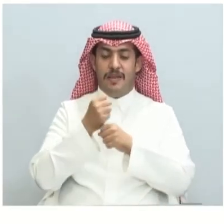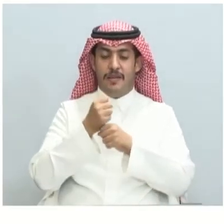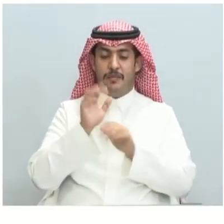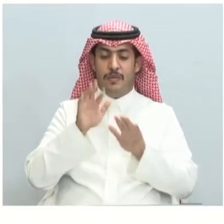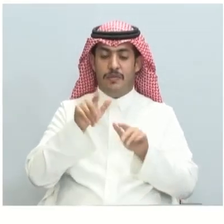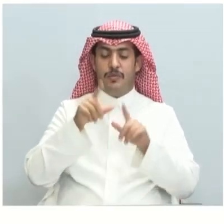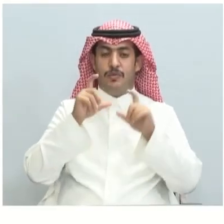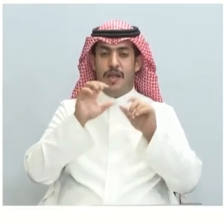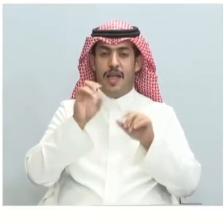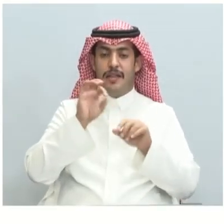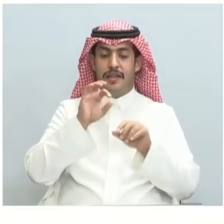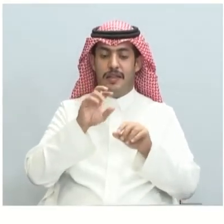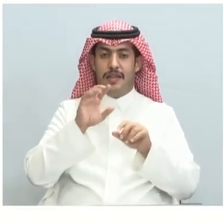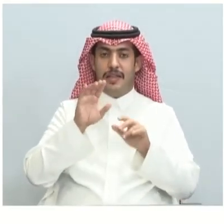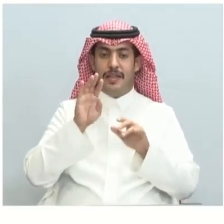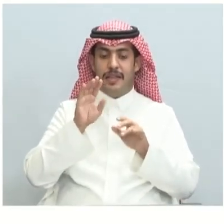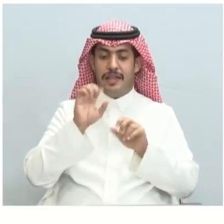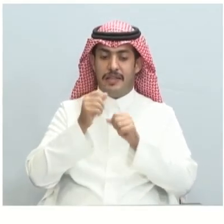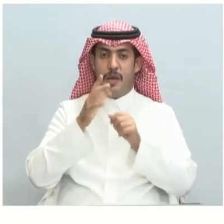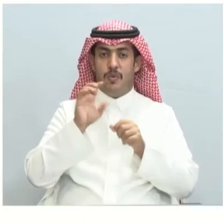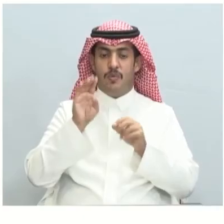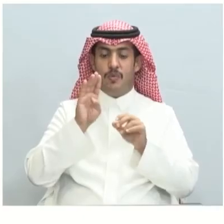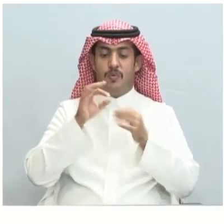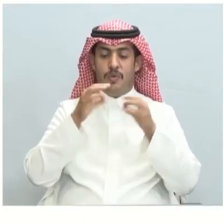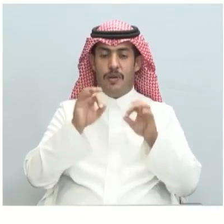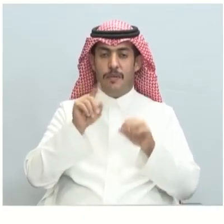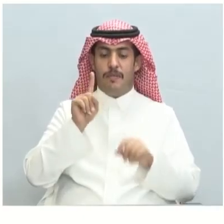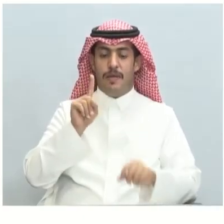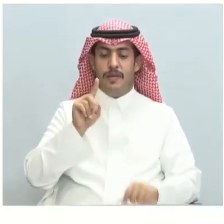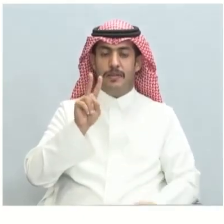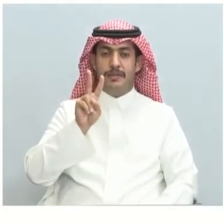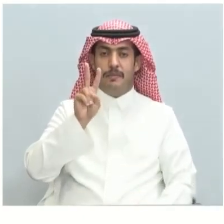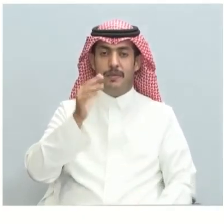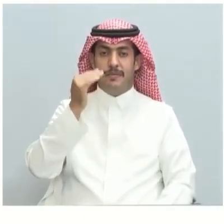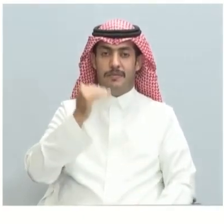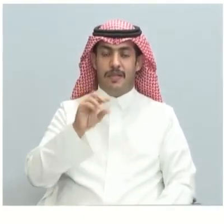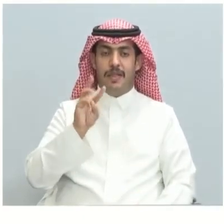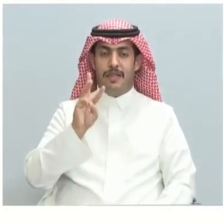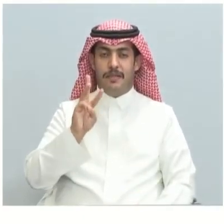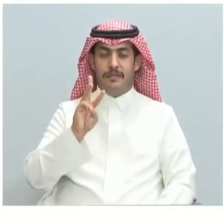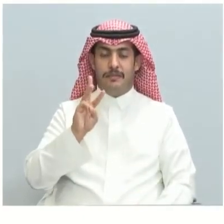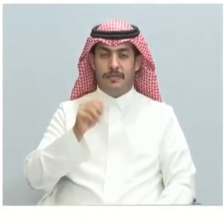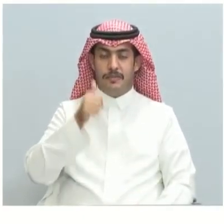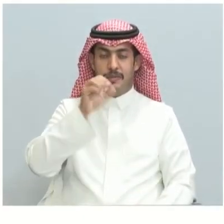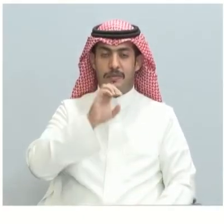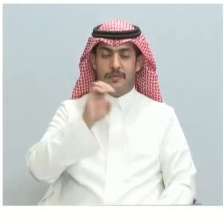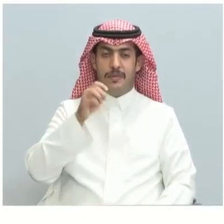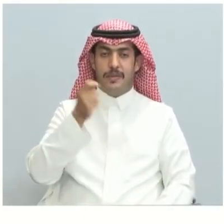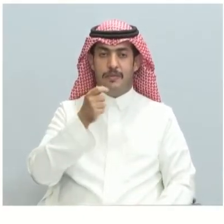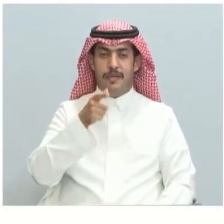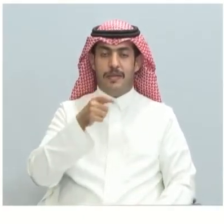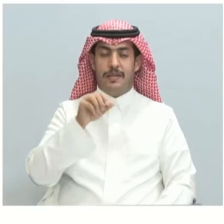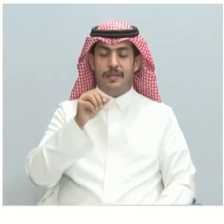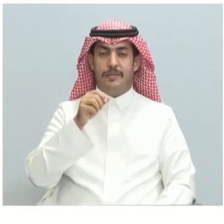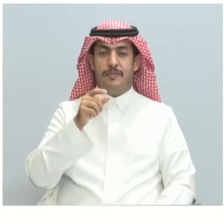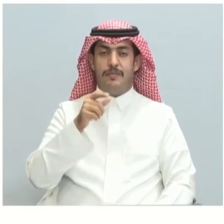الاتيه في صوره عدد كسري او عدد كلي الفقره باب سبعه على ثلاثه هل تستطيعون كتابه هذا